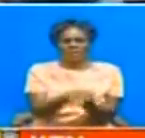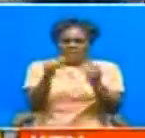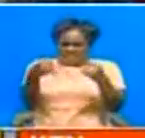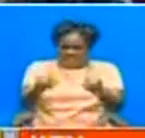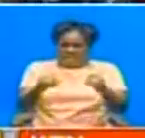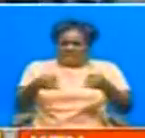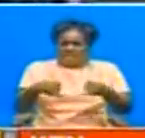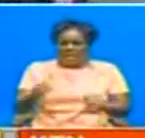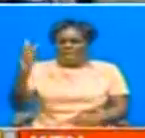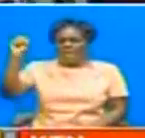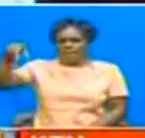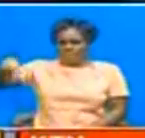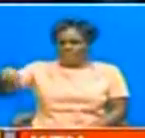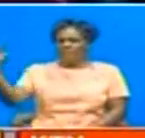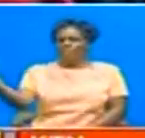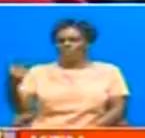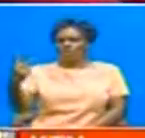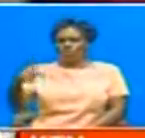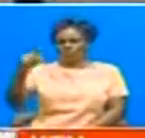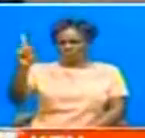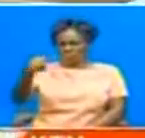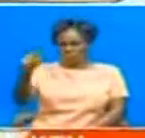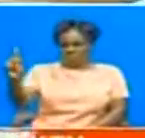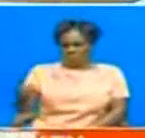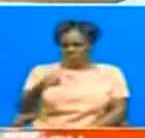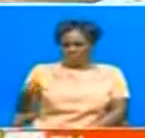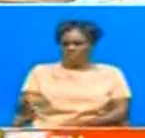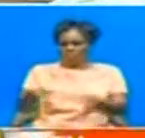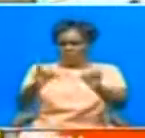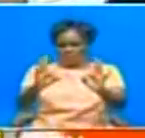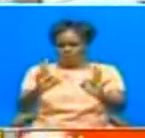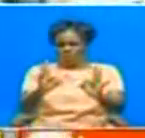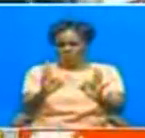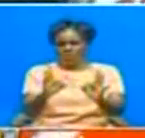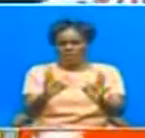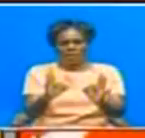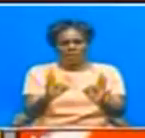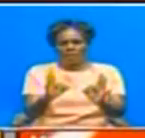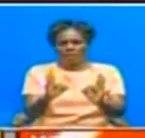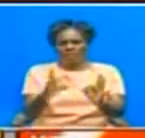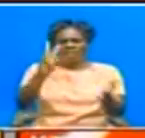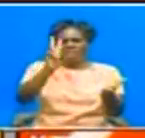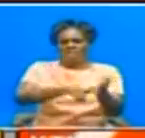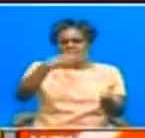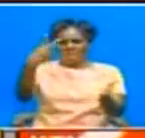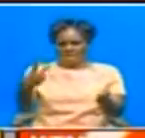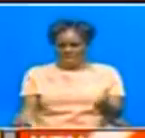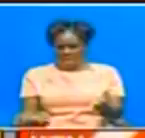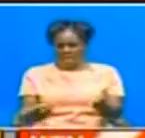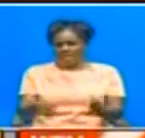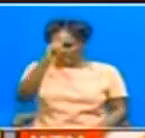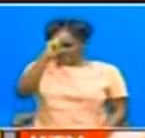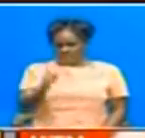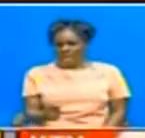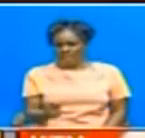Jitihada za Keter na Birdi za kuikosoa afisi ya mkurugenzi wa mashtaka ya umma Keriako Tobiko ziliambulia patupu baada ya jaji